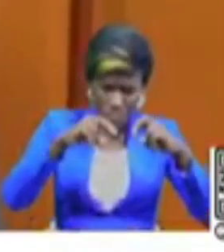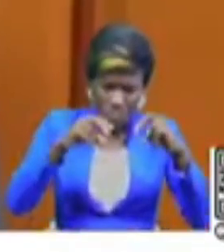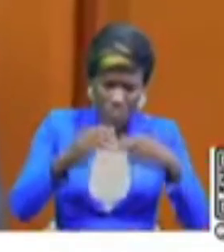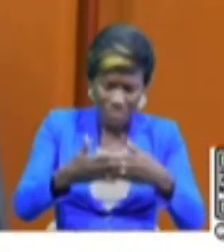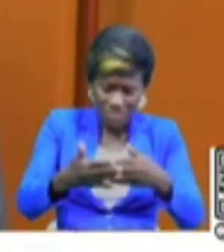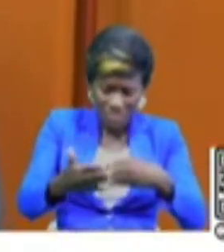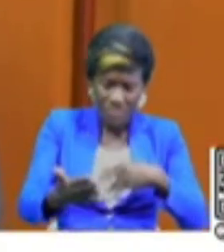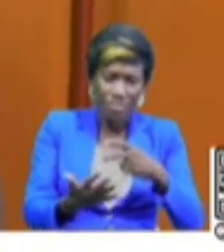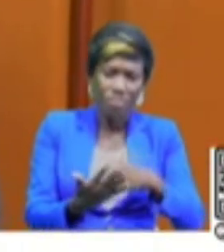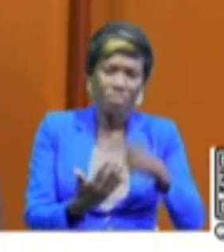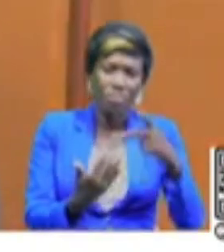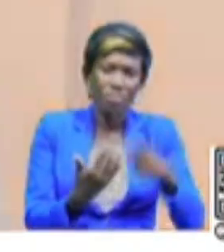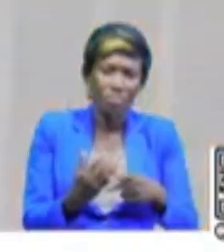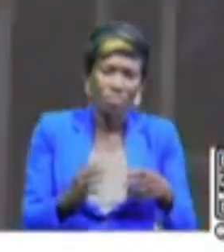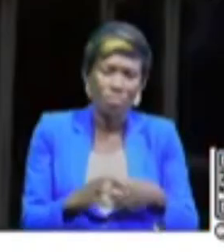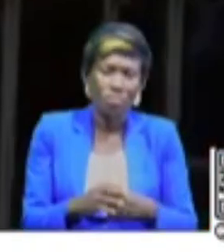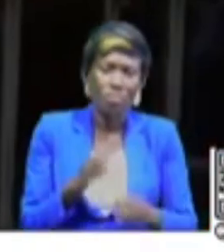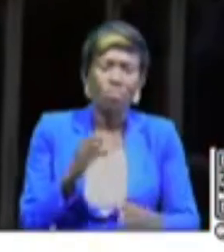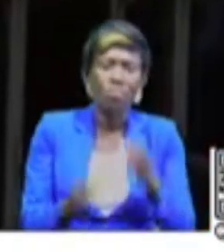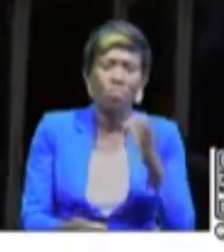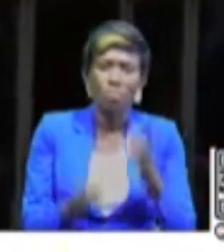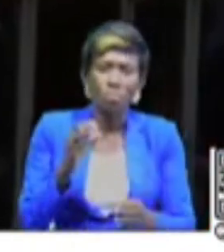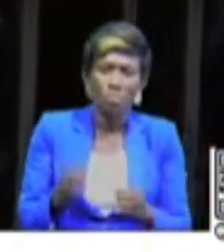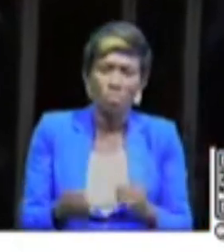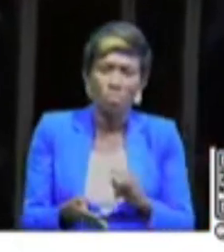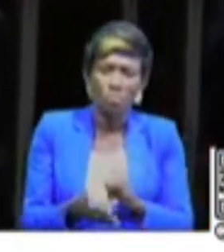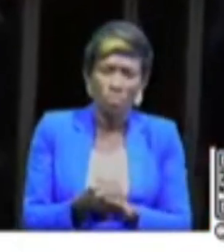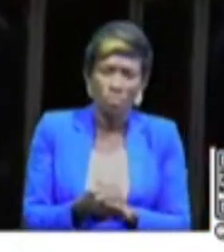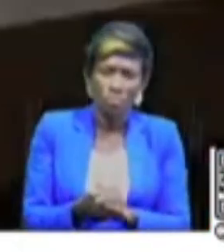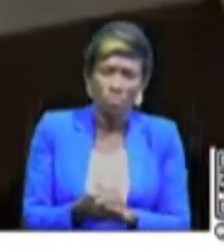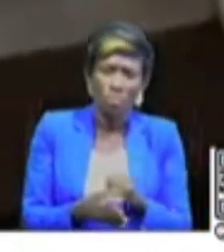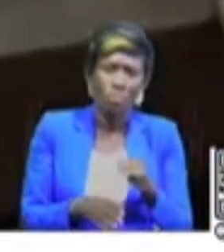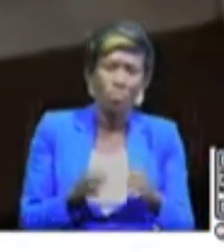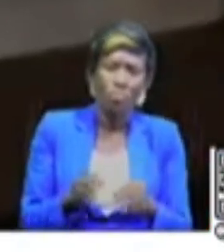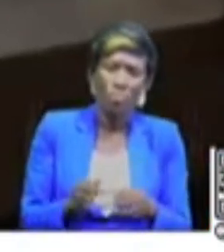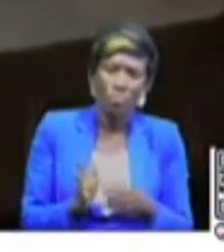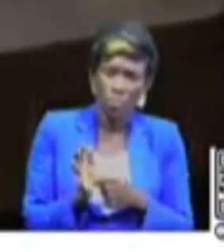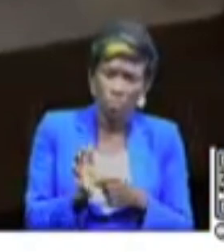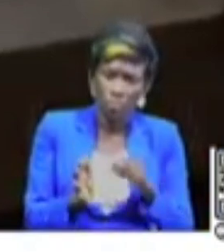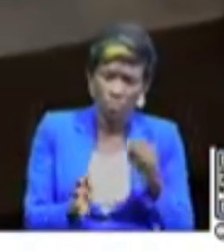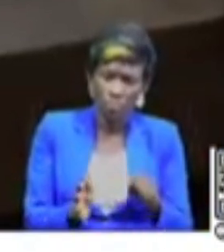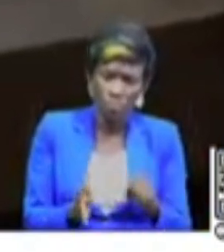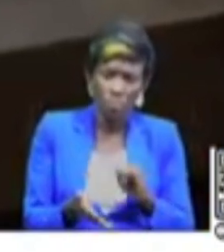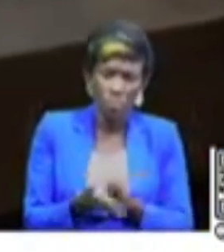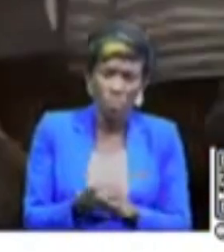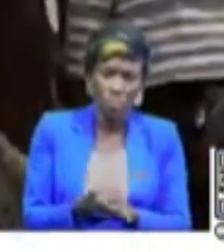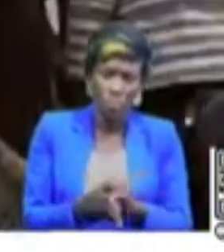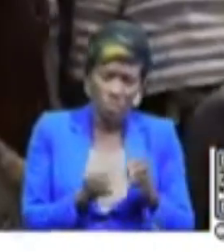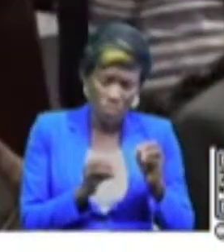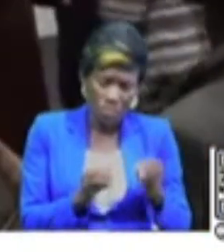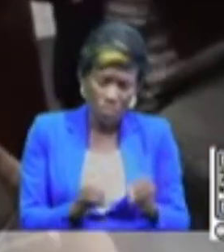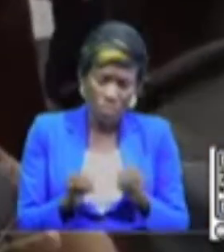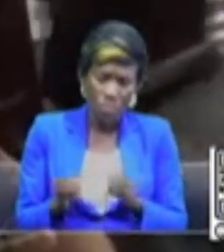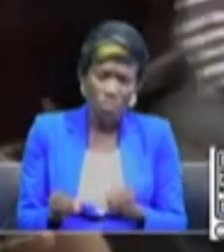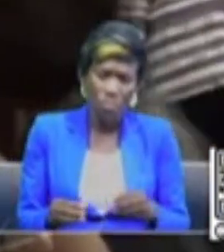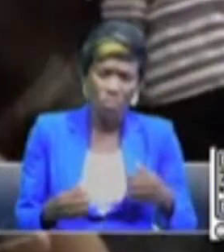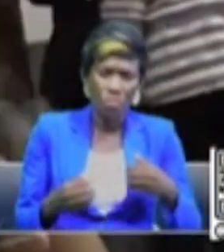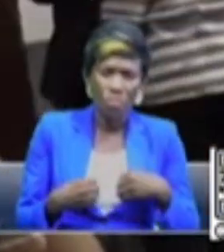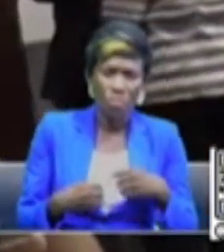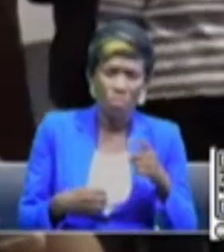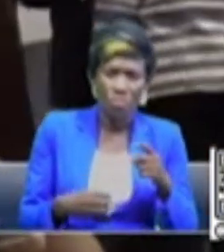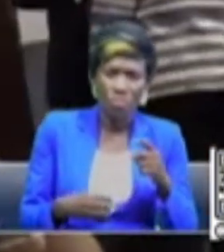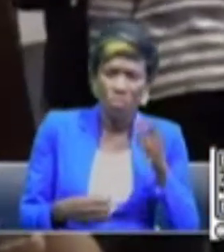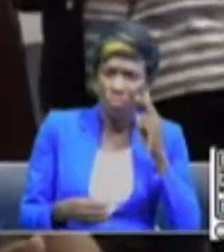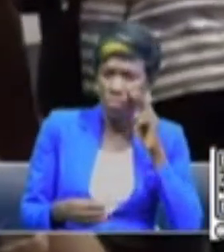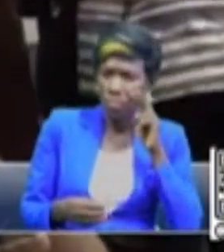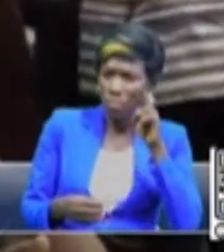de la constitution. Cette démarche prouve à suffisance que cette organisation a un regard